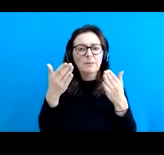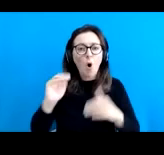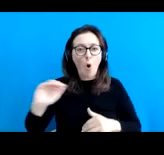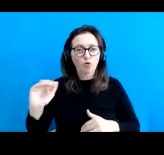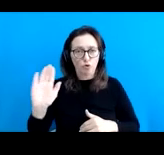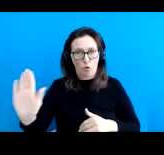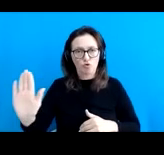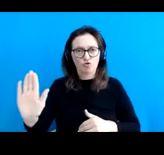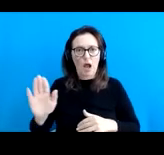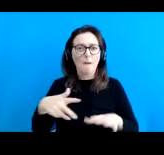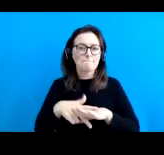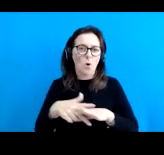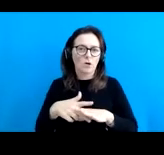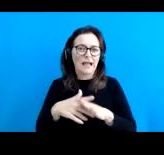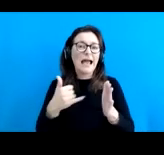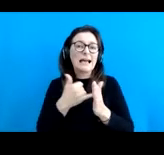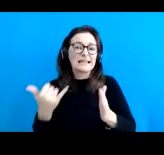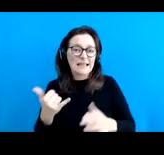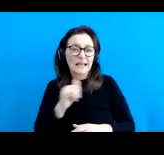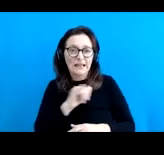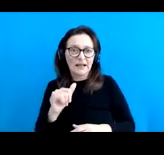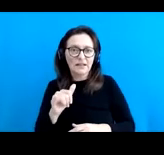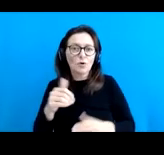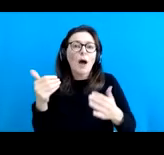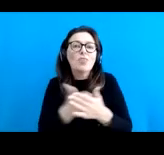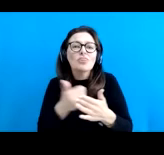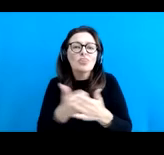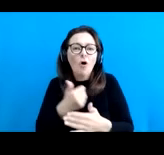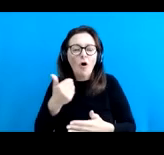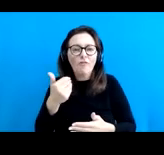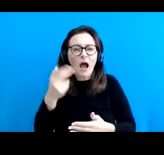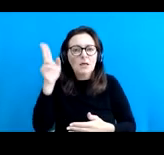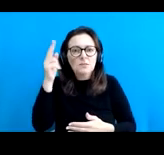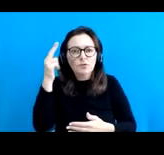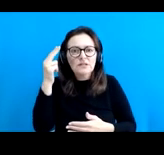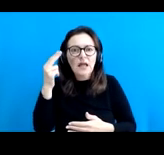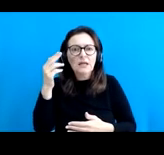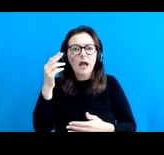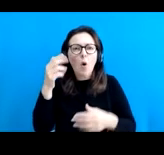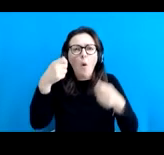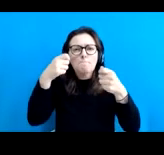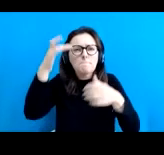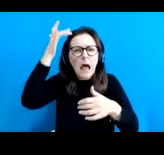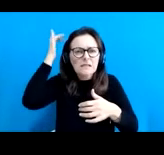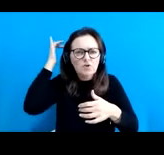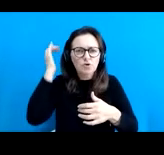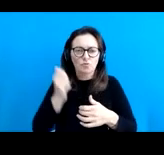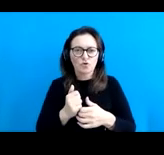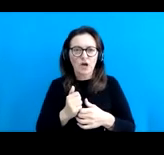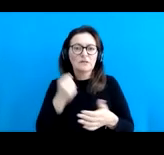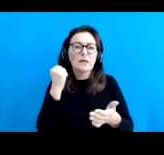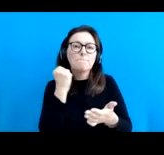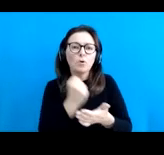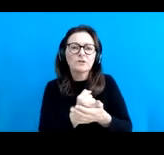se zlasti v zadnjih nekaj letih zaradi novih spoznanj o plastičnosti otroških možganov intenzivno poudarja predvsem